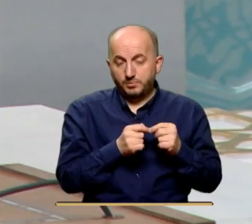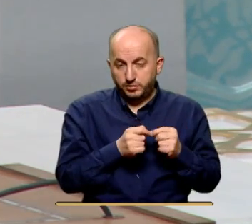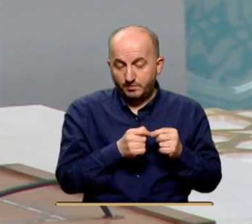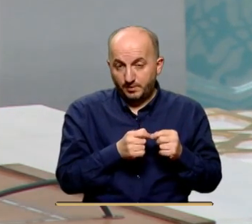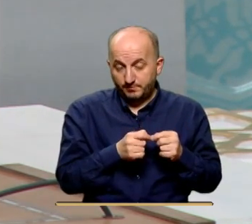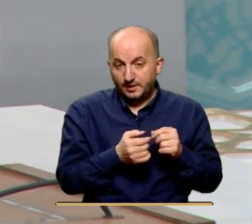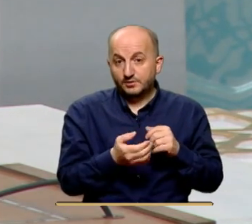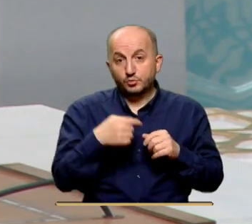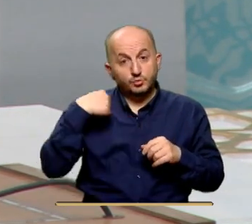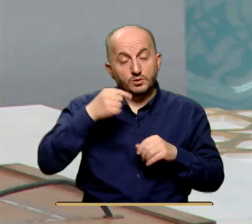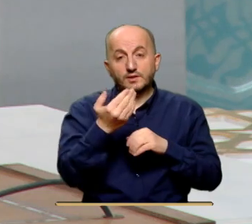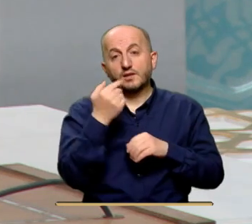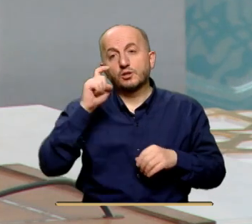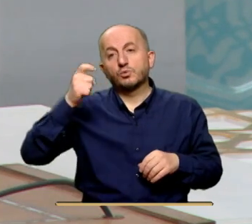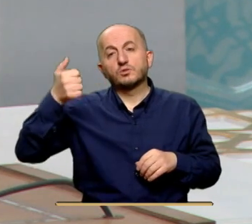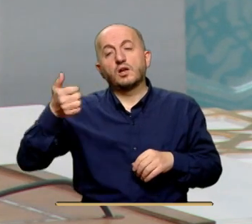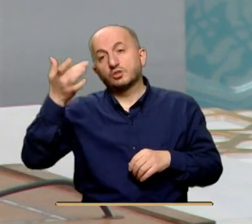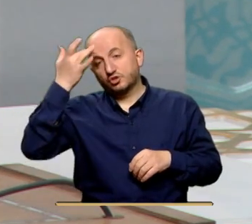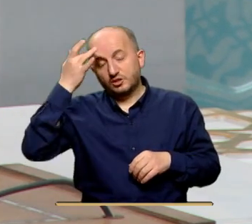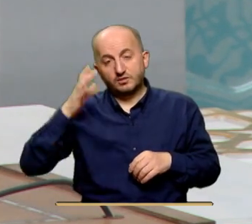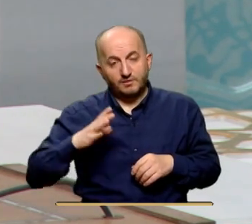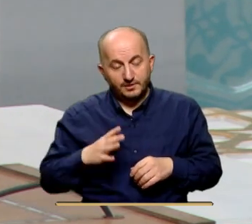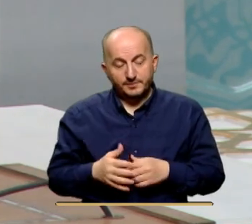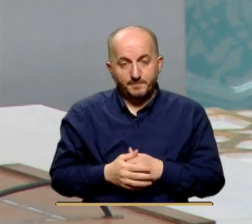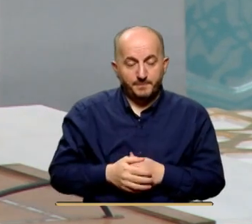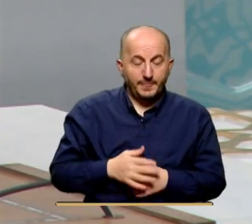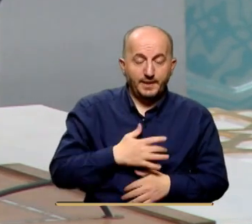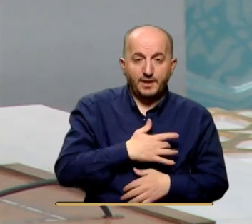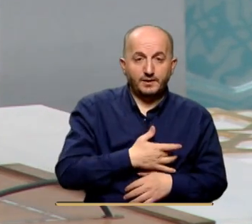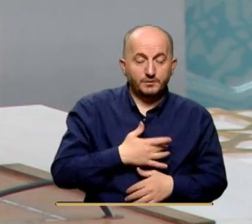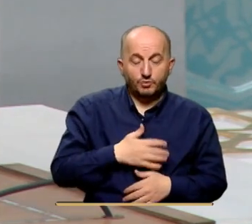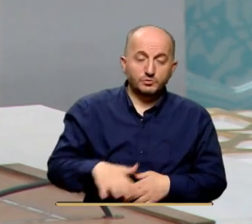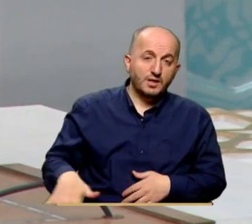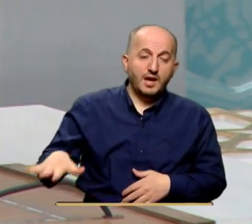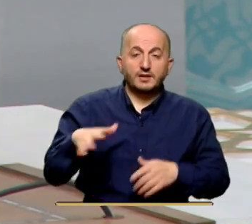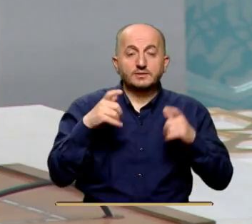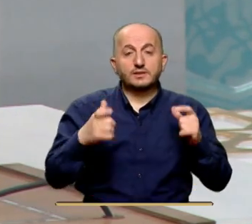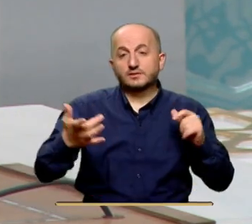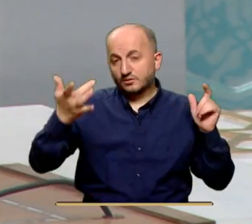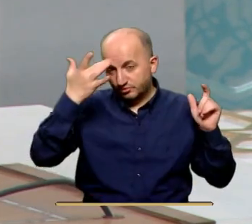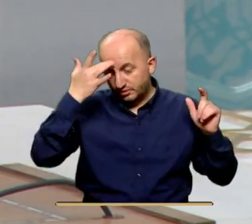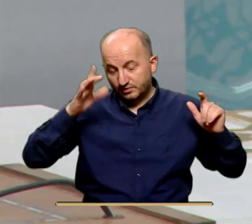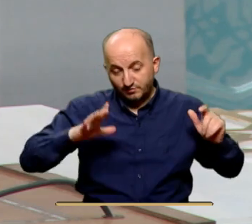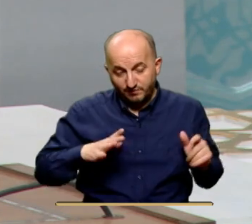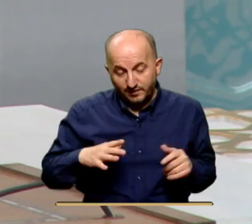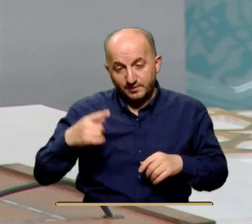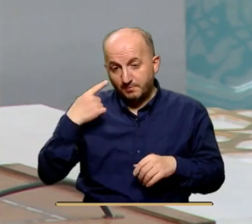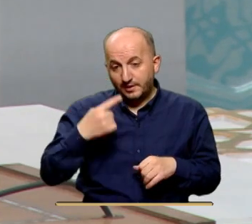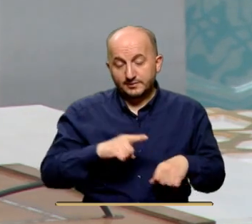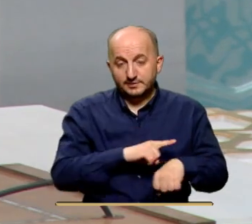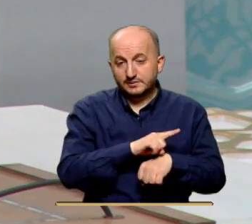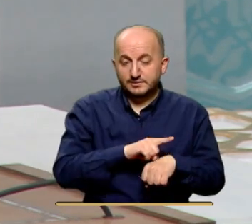Elbaplı 96 şehit var. Tabii Anadolu'muzun her yerinden şehit var. Yani baktığınız